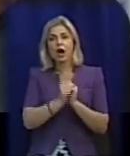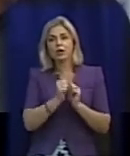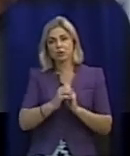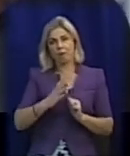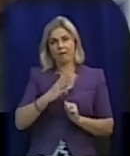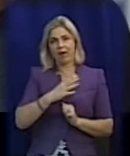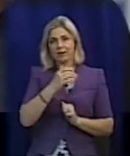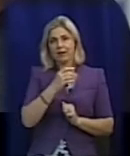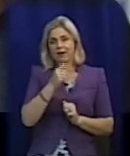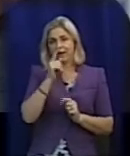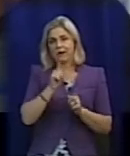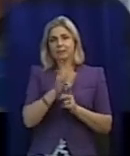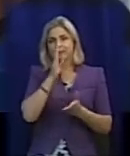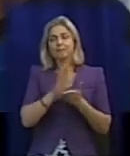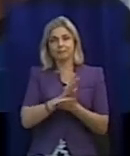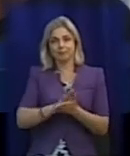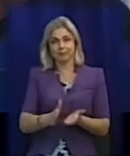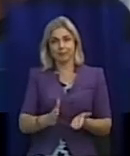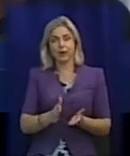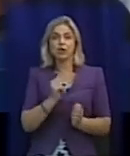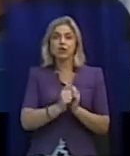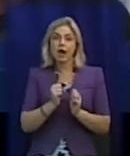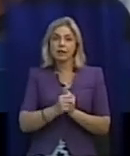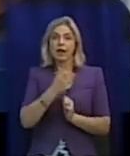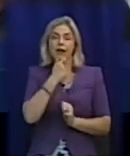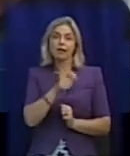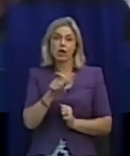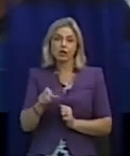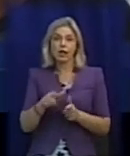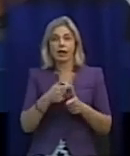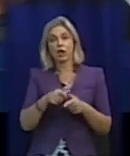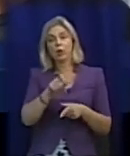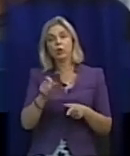що дійсно аудиторія, тобто читачі, да, глядачі, вони